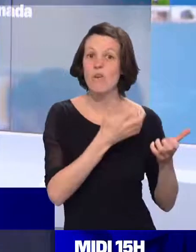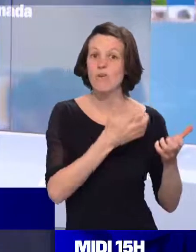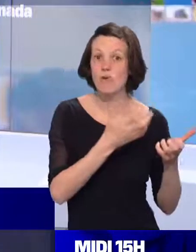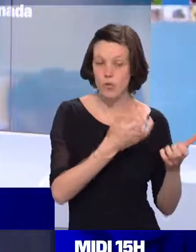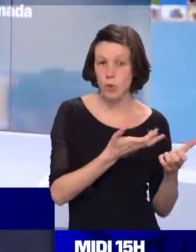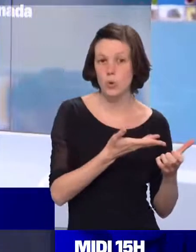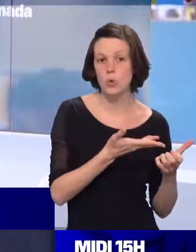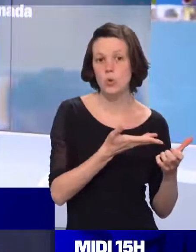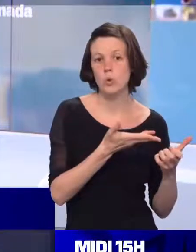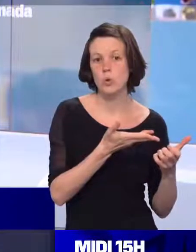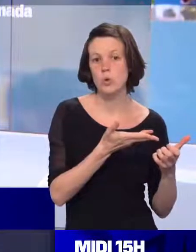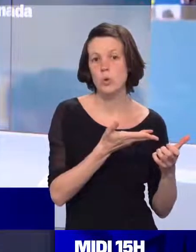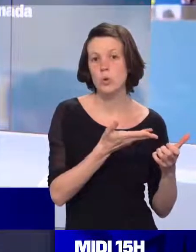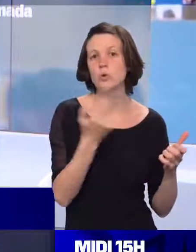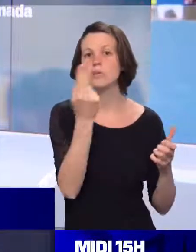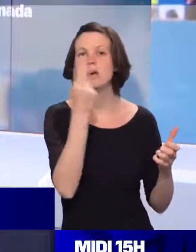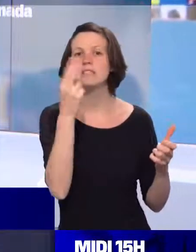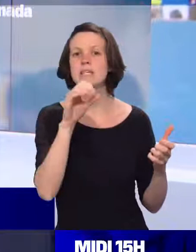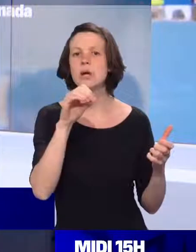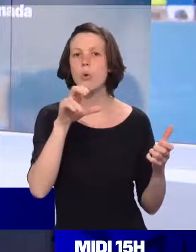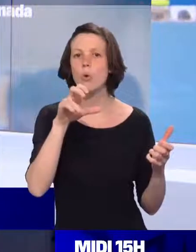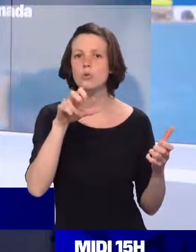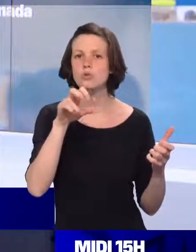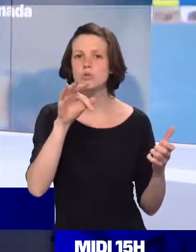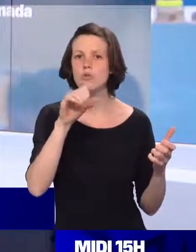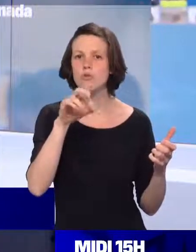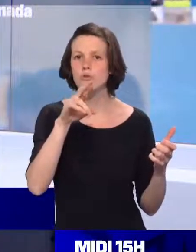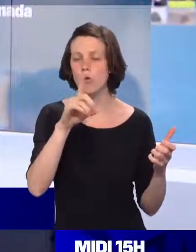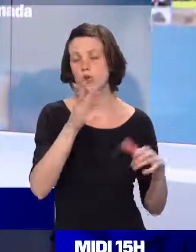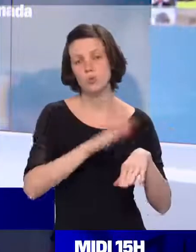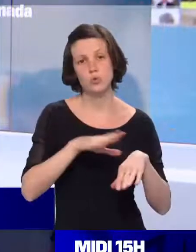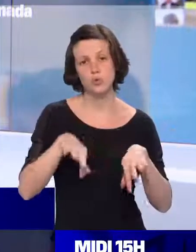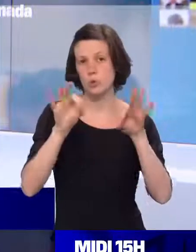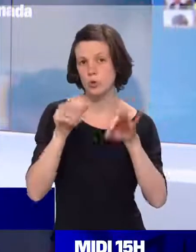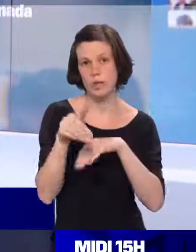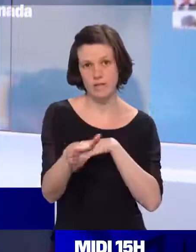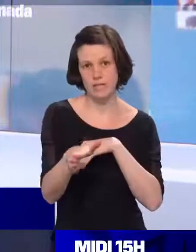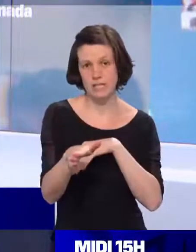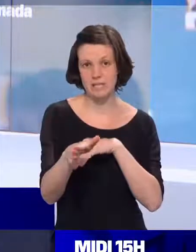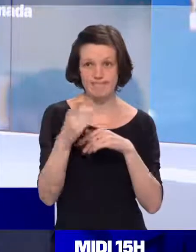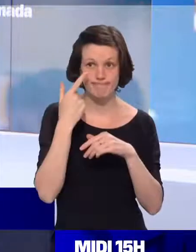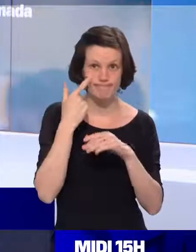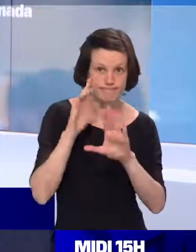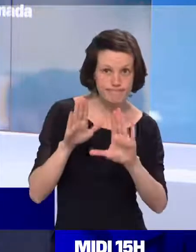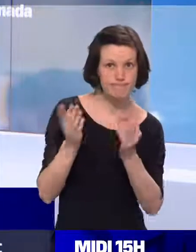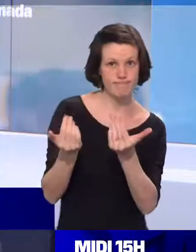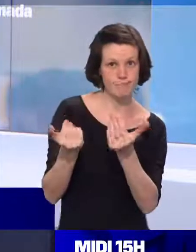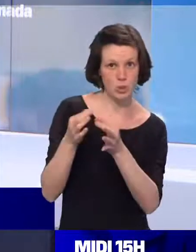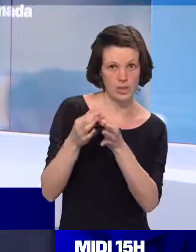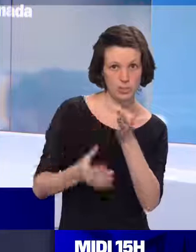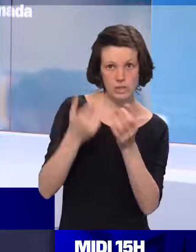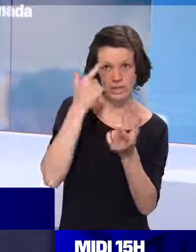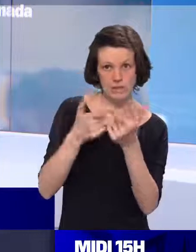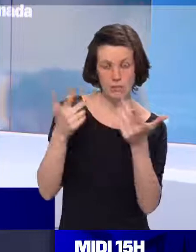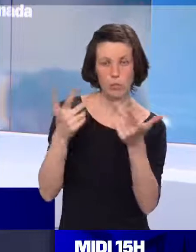d'Oxford. Ces essais avaient été menés en février, suspendus en avril, dans l'attente de résultats sur ces rares thromboses chez les adultes.